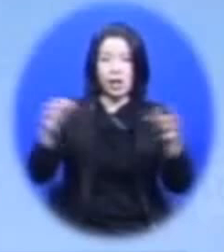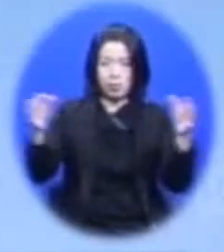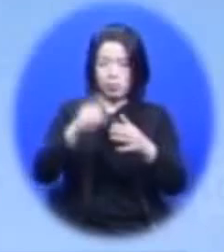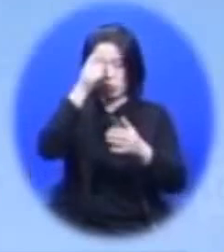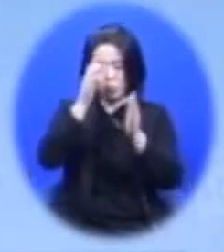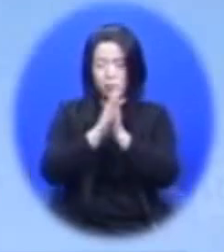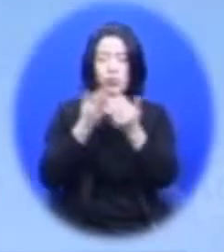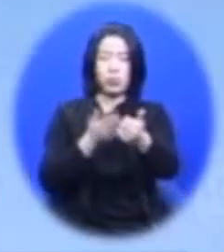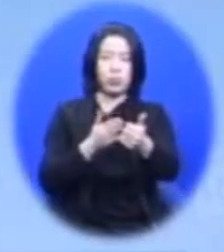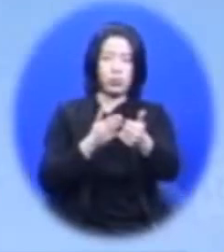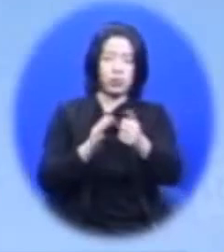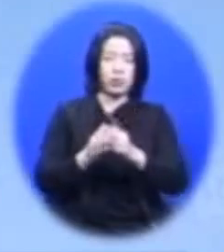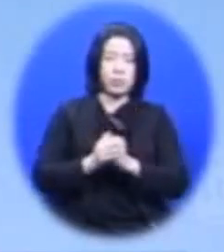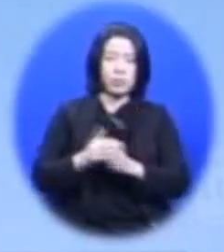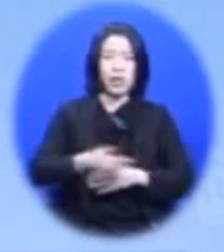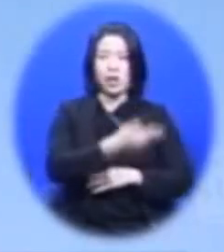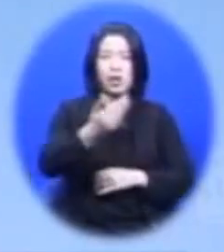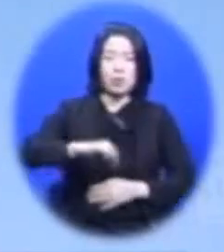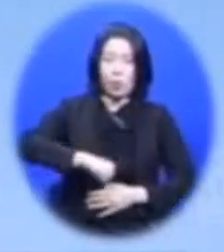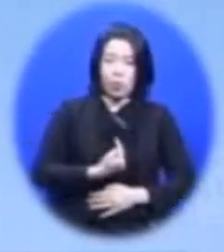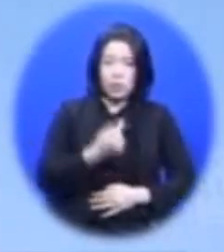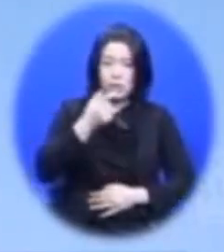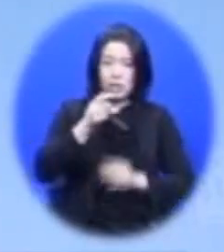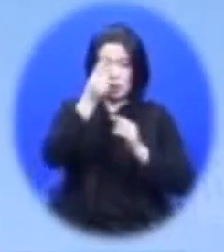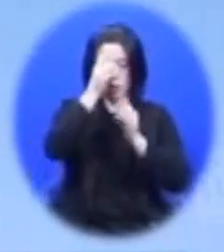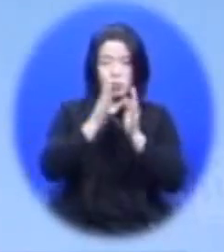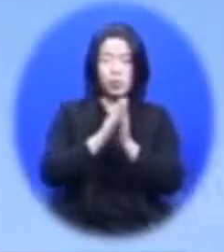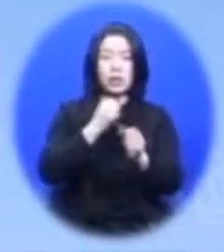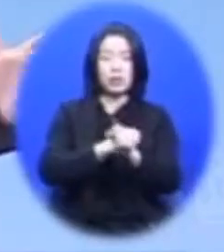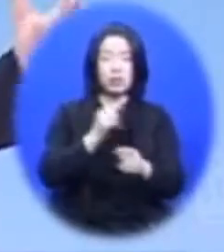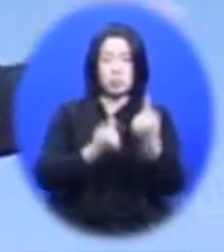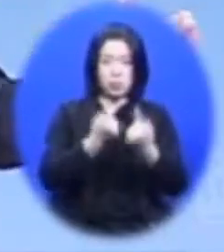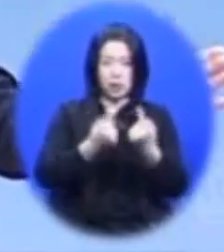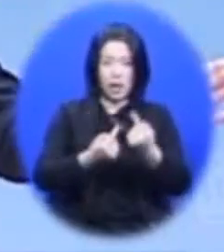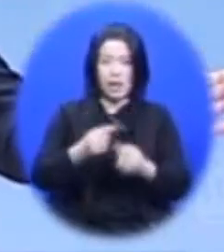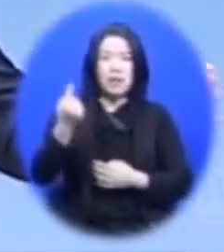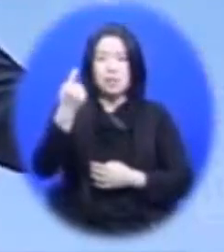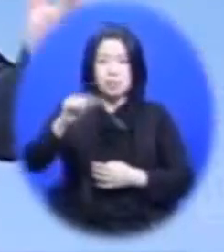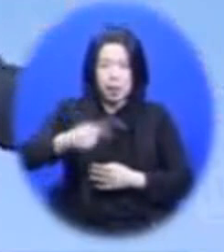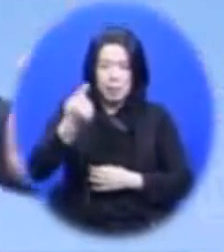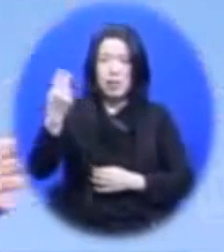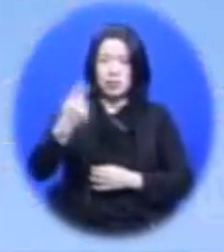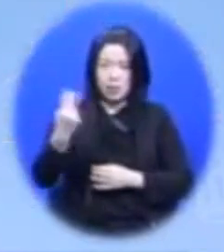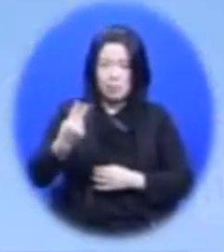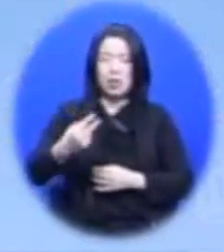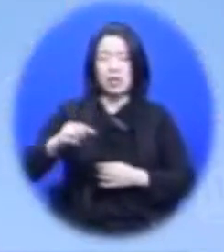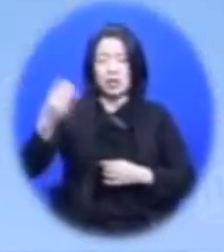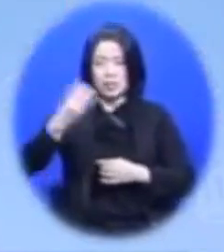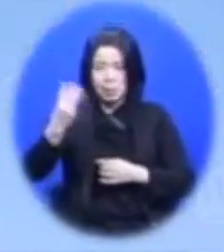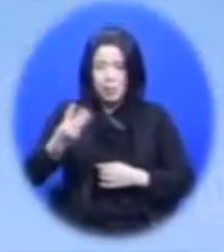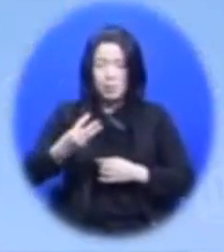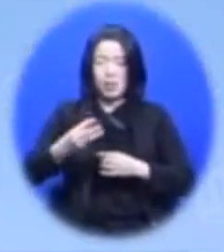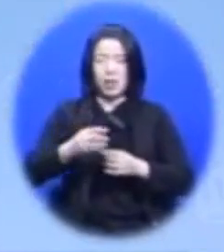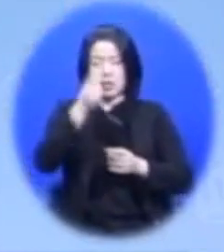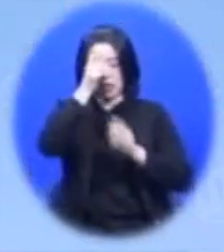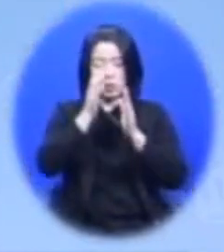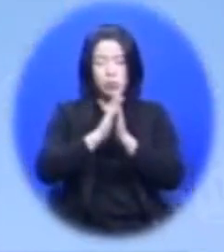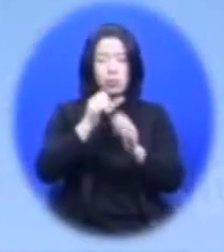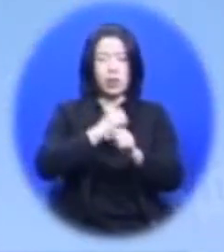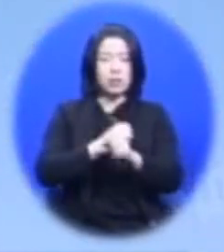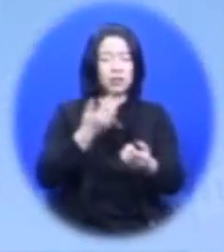주세요. 여러분, 혼자서 기도하는 것과 100명이 기도하는 것과 1000명이 기도하는 것과 3000명이 기도하는 게 다른 거